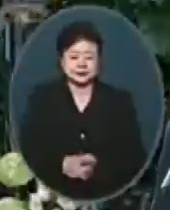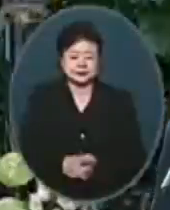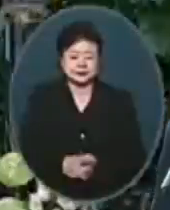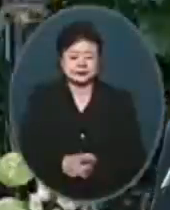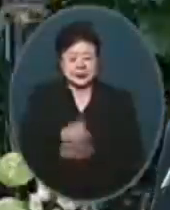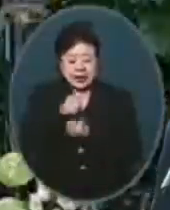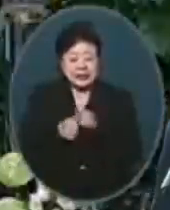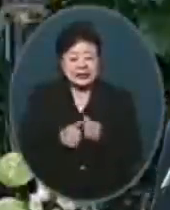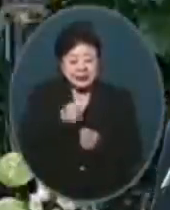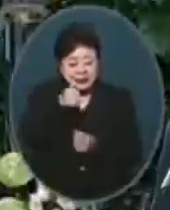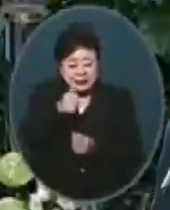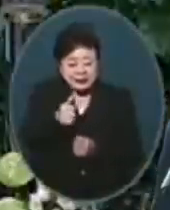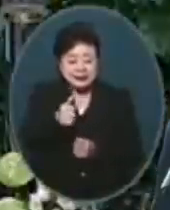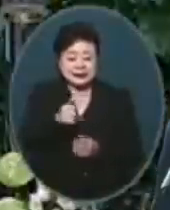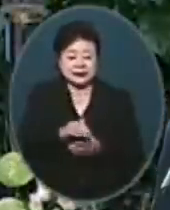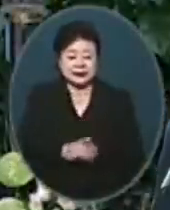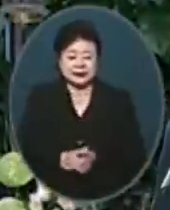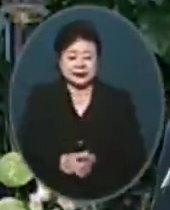하나님이